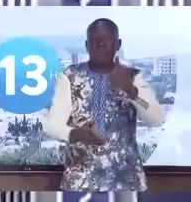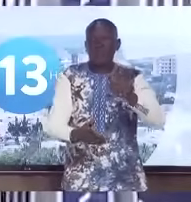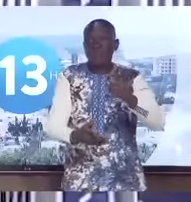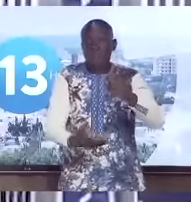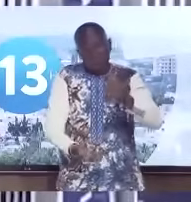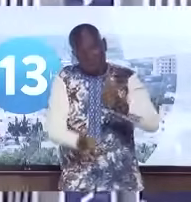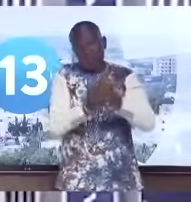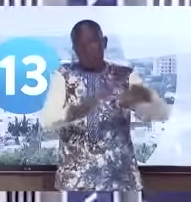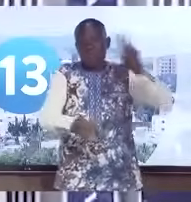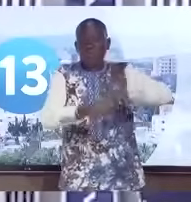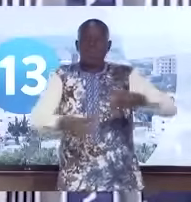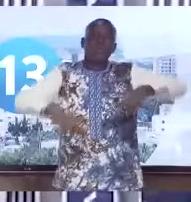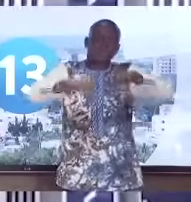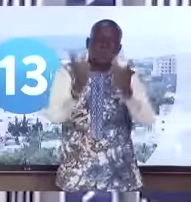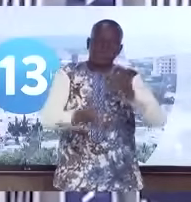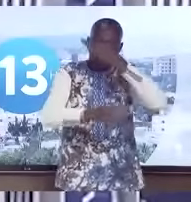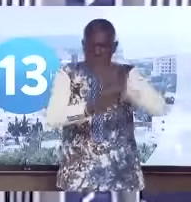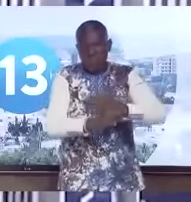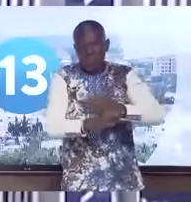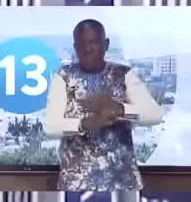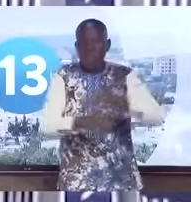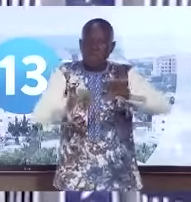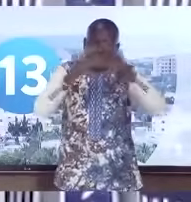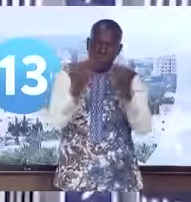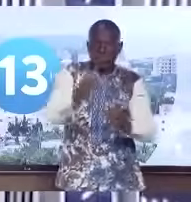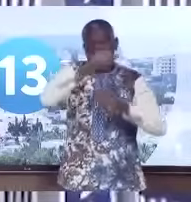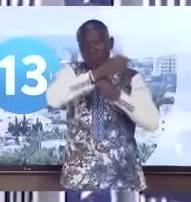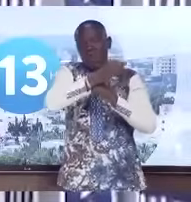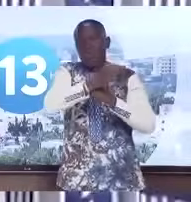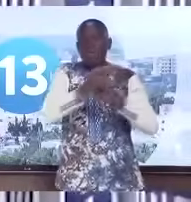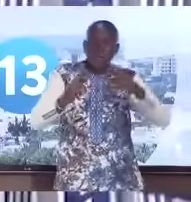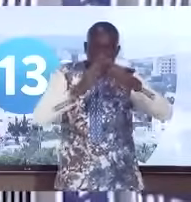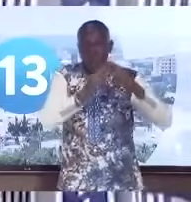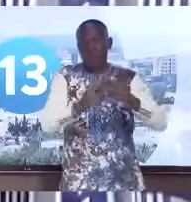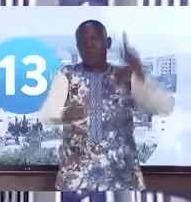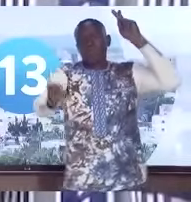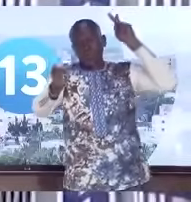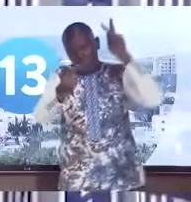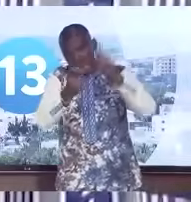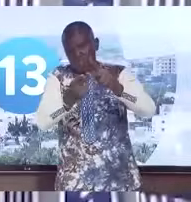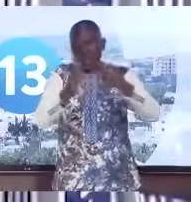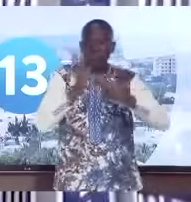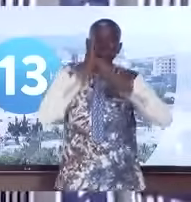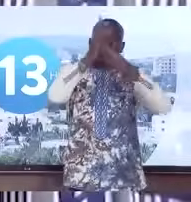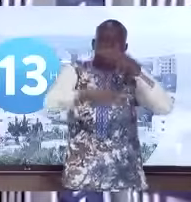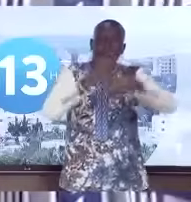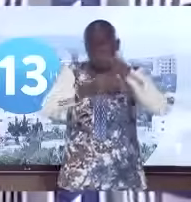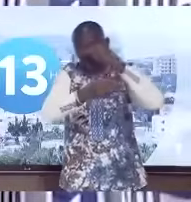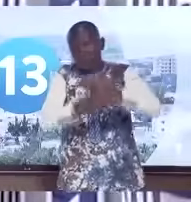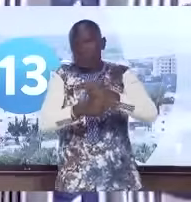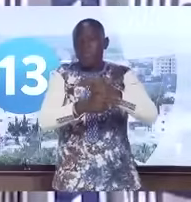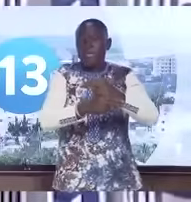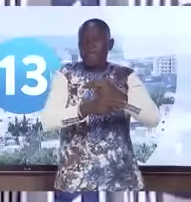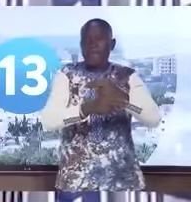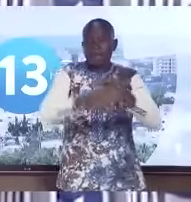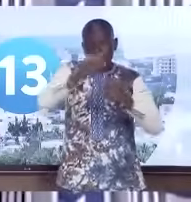mise en place, au fonctionnement de cellules communautaires de protection en lien avec justement le référentiel national matière de protection